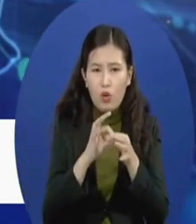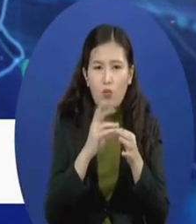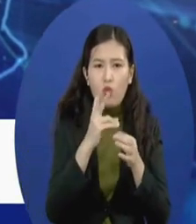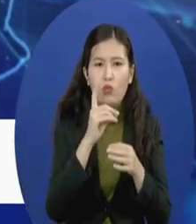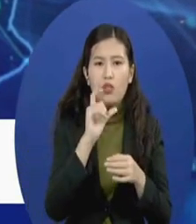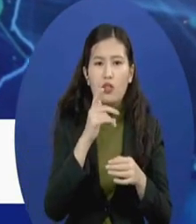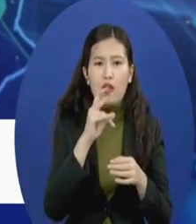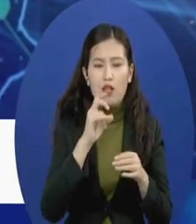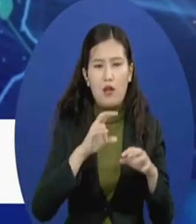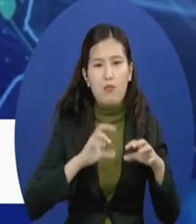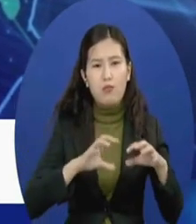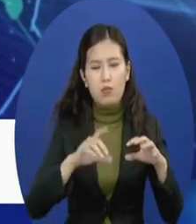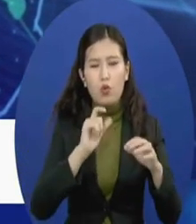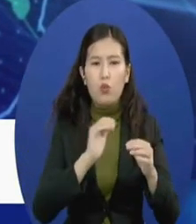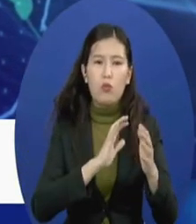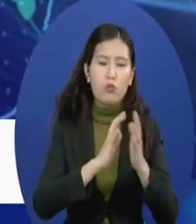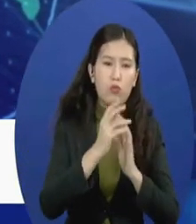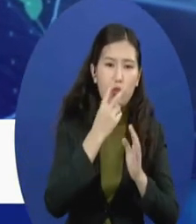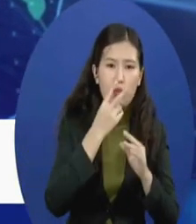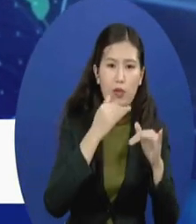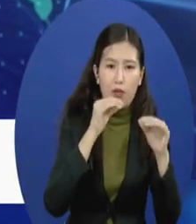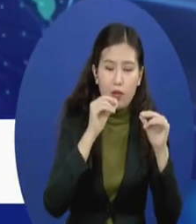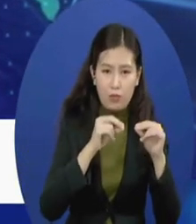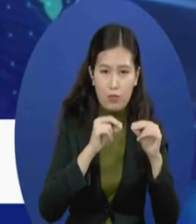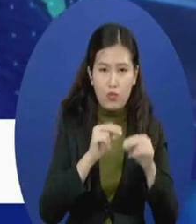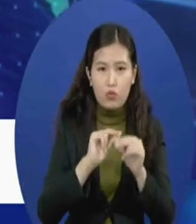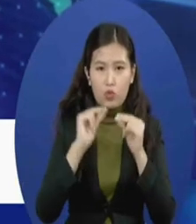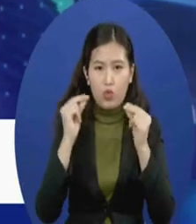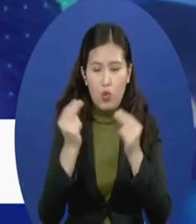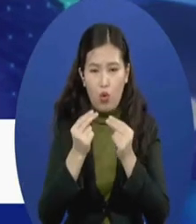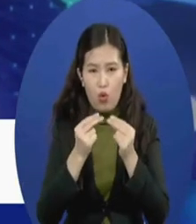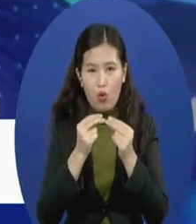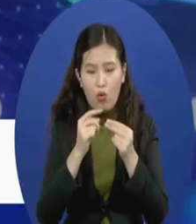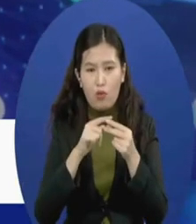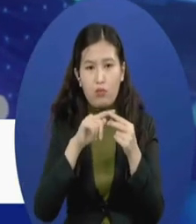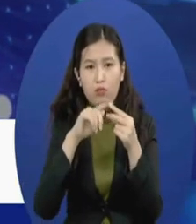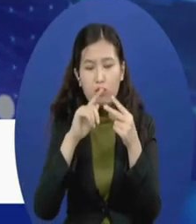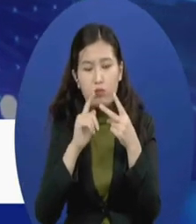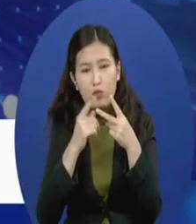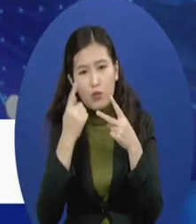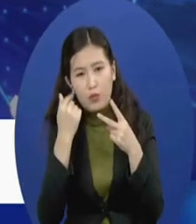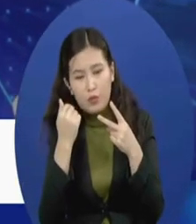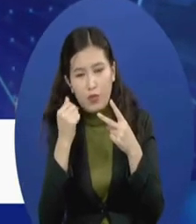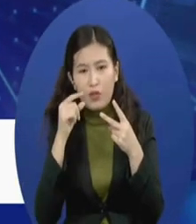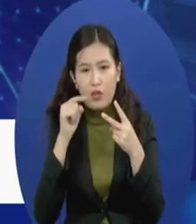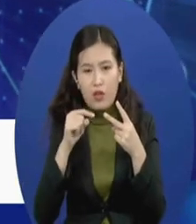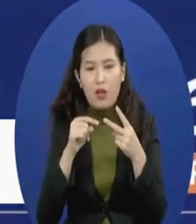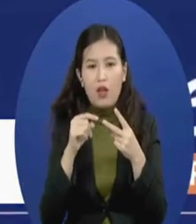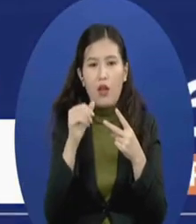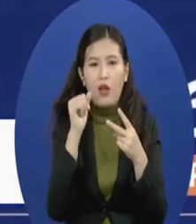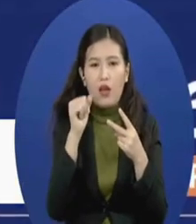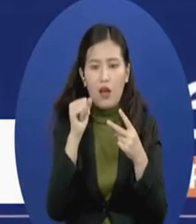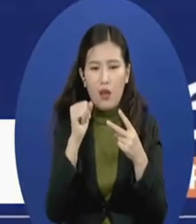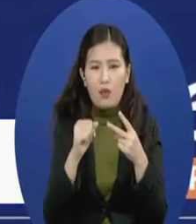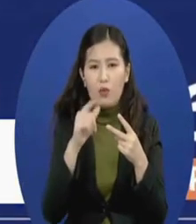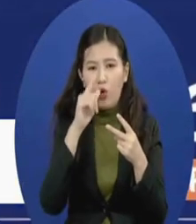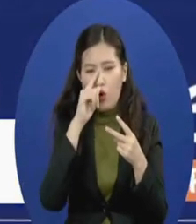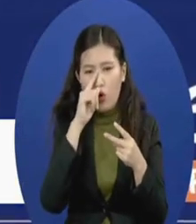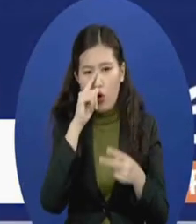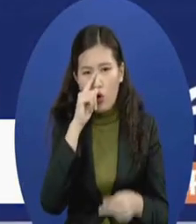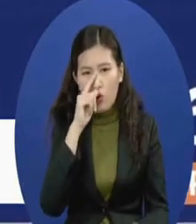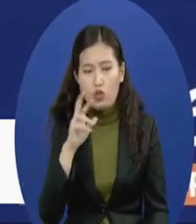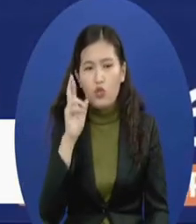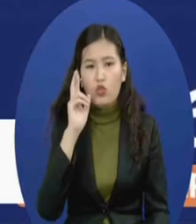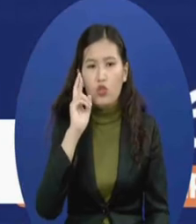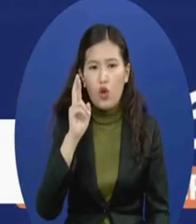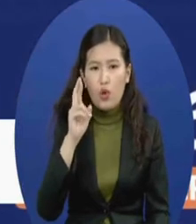Чуулга уулзалтын хоёр дахь өдөр манай гадаад худалдааны гол түнш болох Америкийн нэгдсэн улс, Европын холбоо, Оросын холбооны улс, мөн